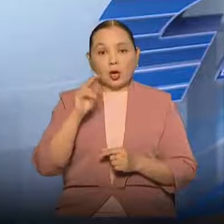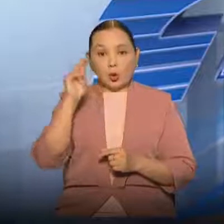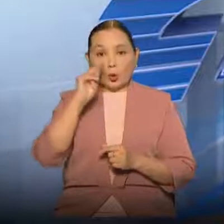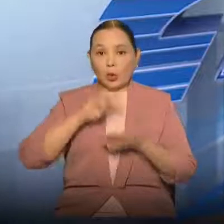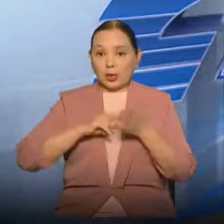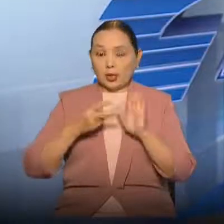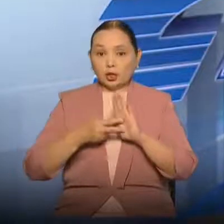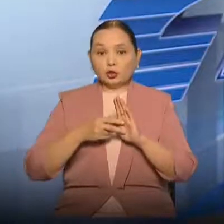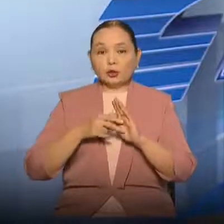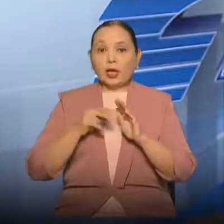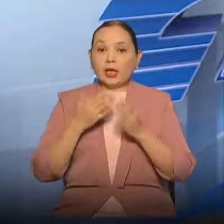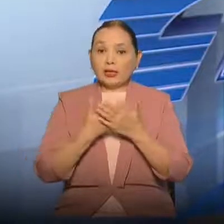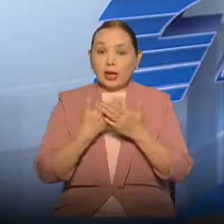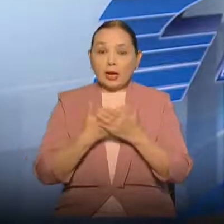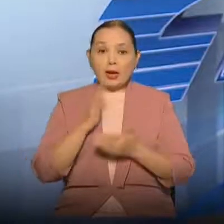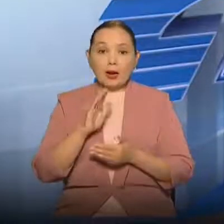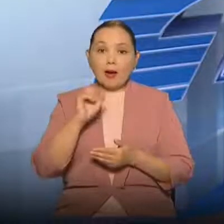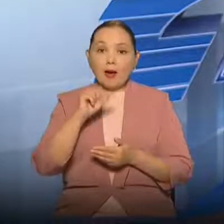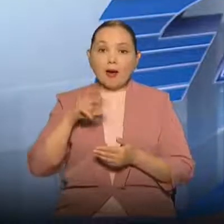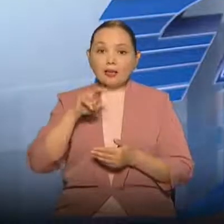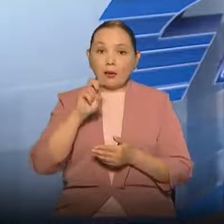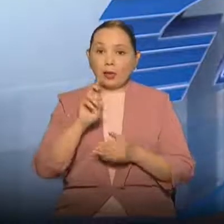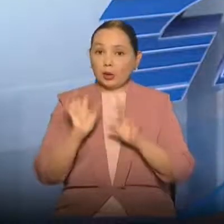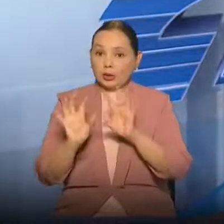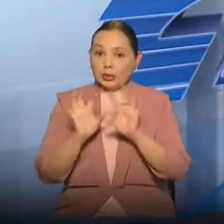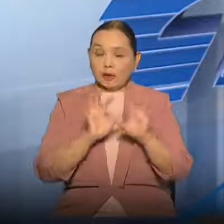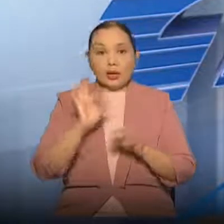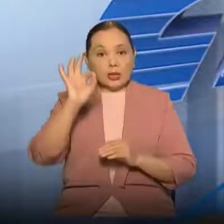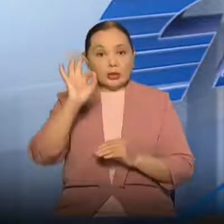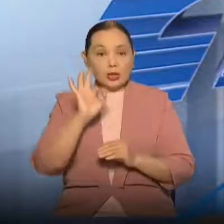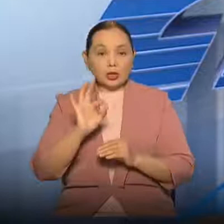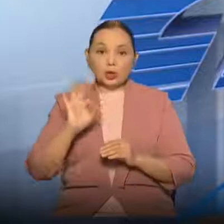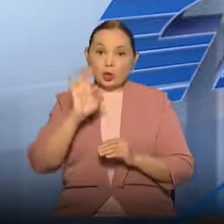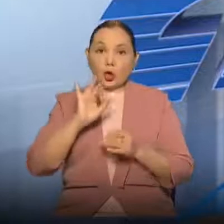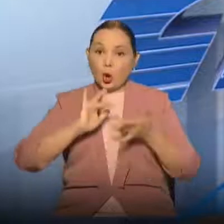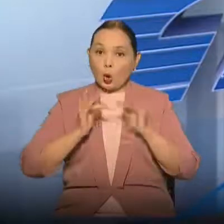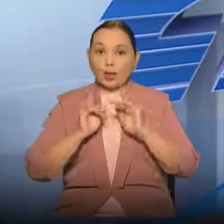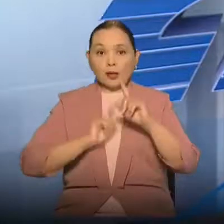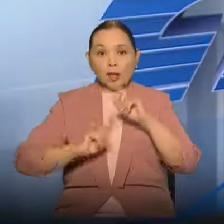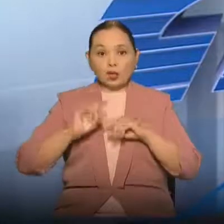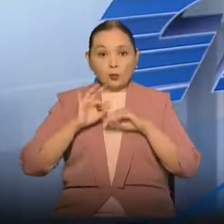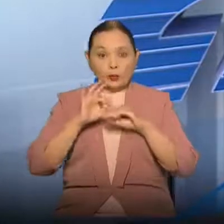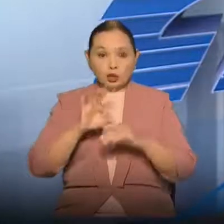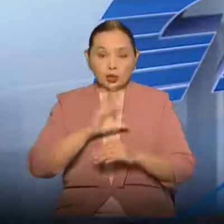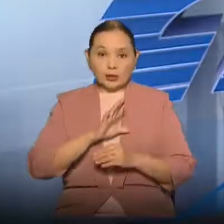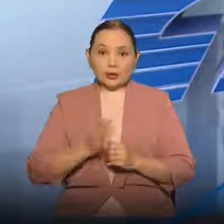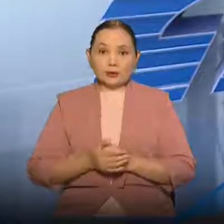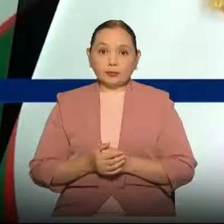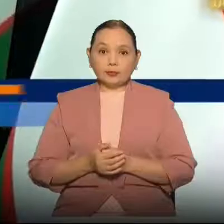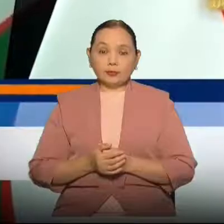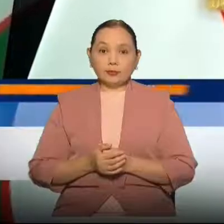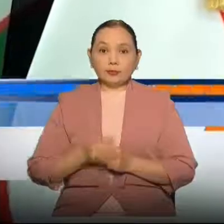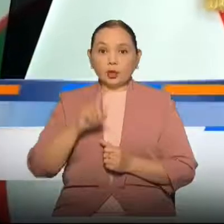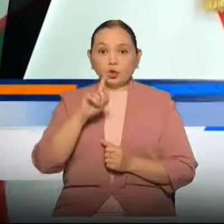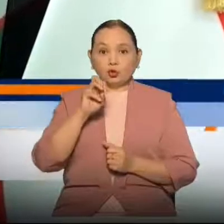va fan dasturlari tahlili hamda adabiyotlar bilan ta'minlanganlik darajasi yuzasidan onlayn anjuma tashkil etildi.